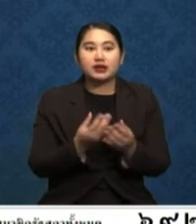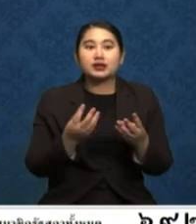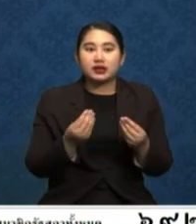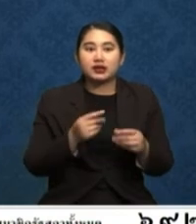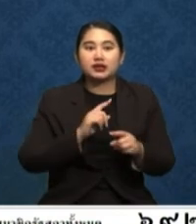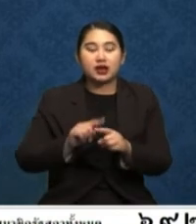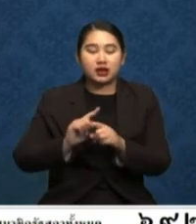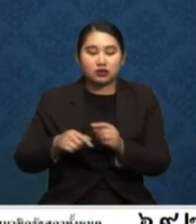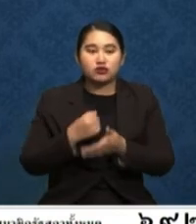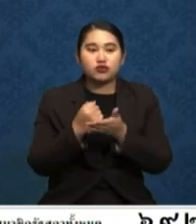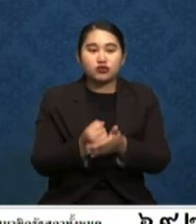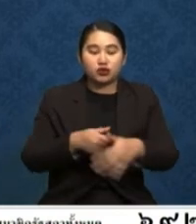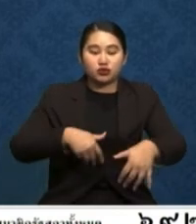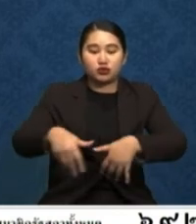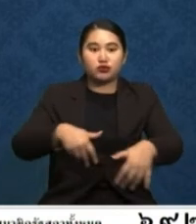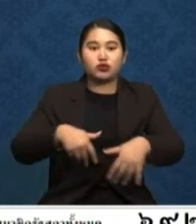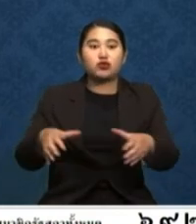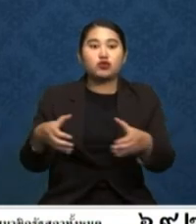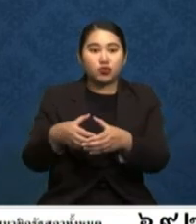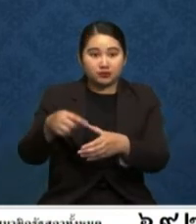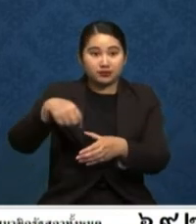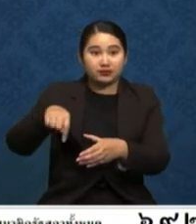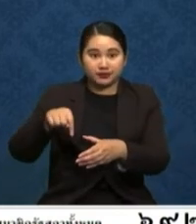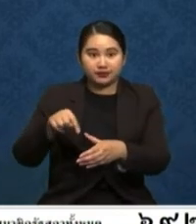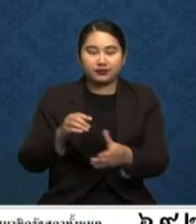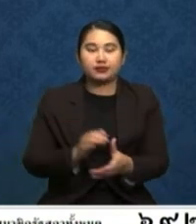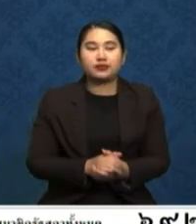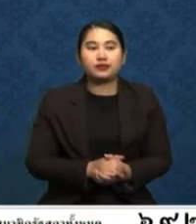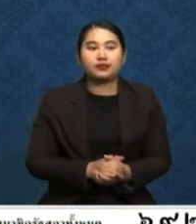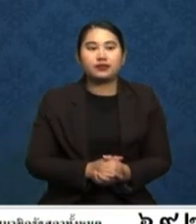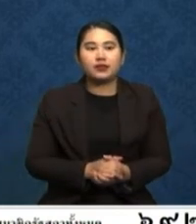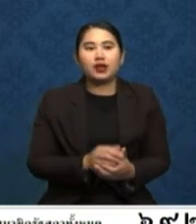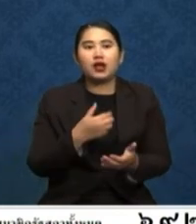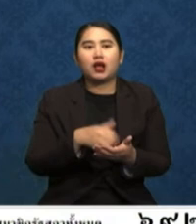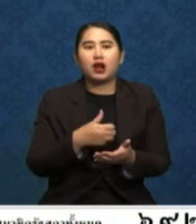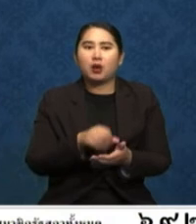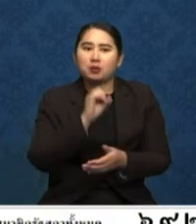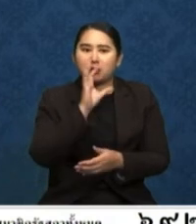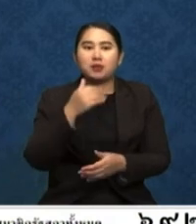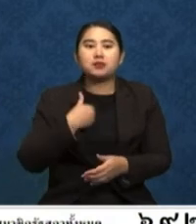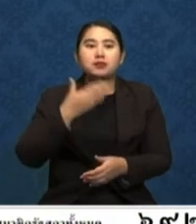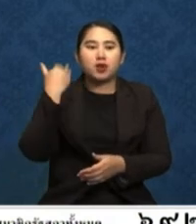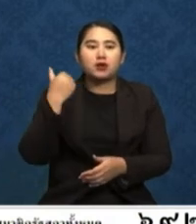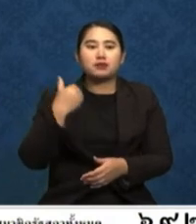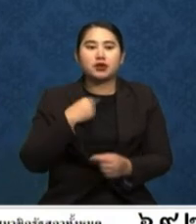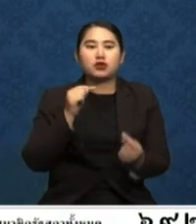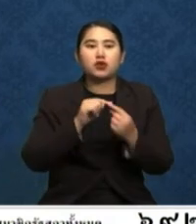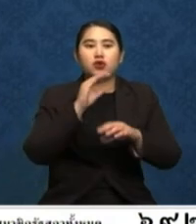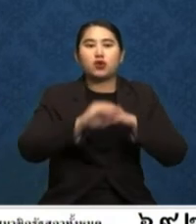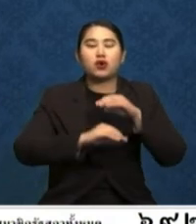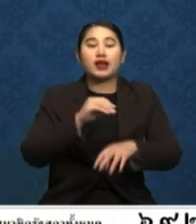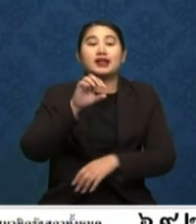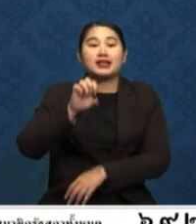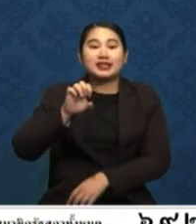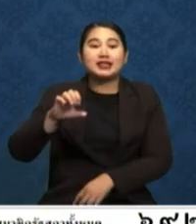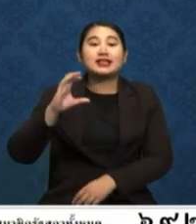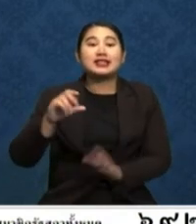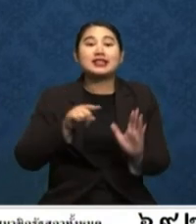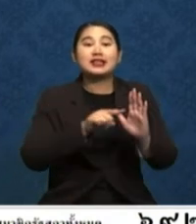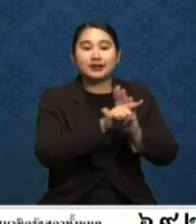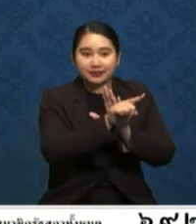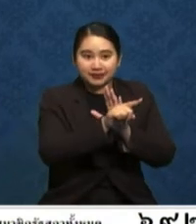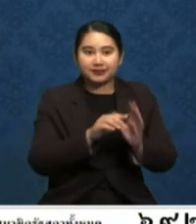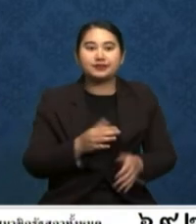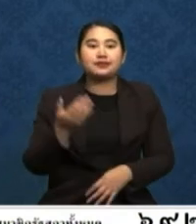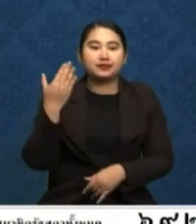เพื่อเอื้อประโยชน์ให้กับนายทุนเพียงบางกลุ่มซึ่งวิธีการเหล่านี้มันเคยถูกใช้มาแล้วในโครงการ eecในภาคตะวันออกนะ